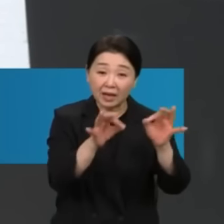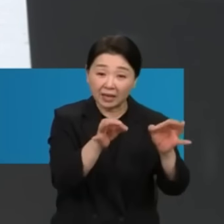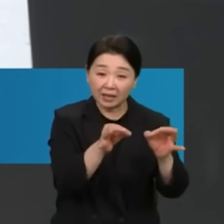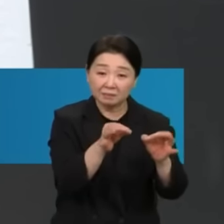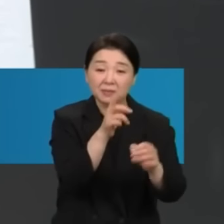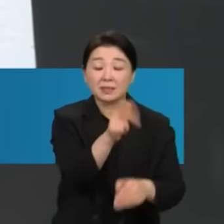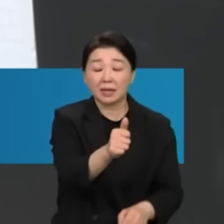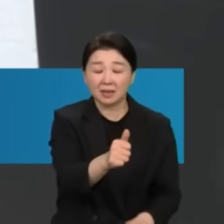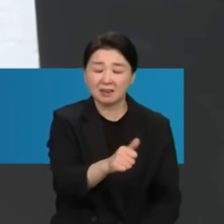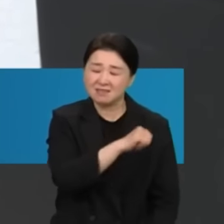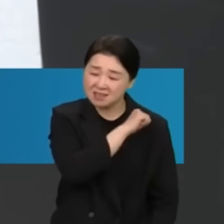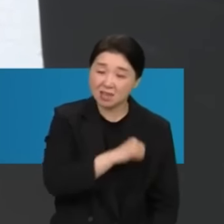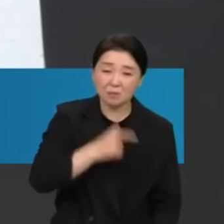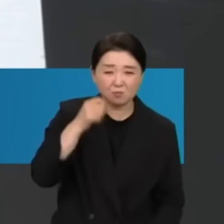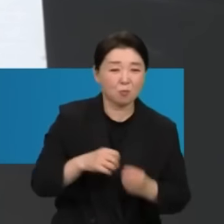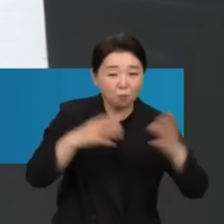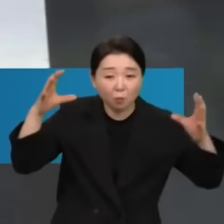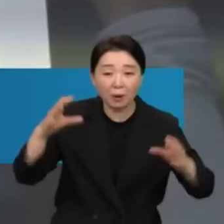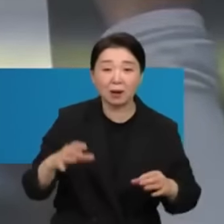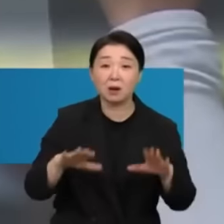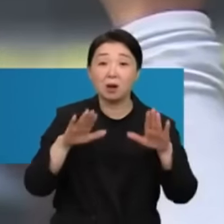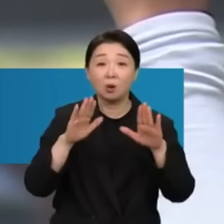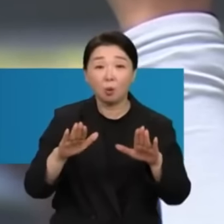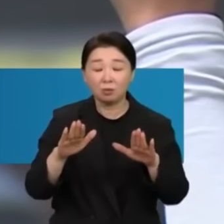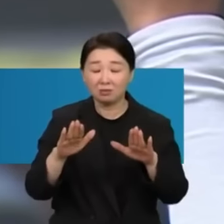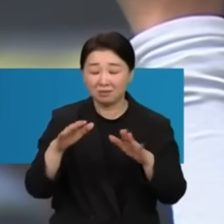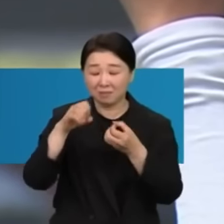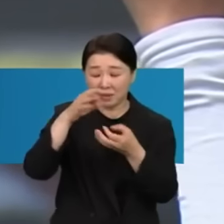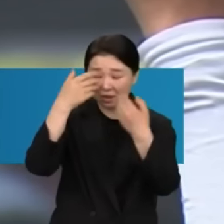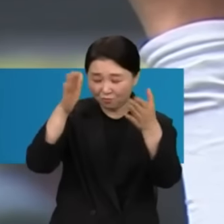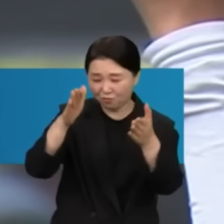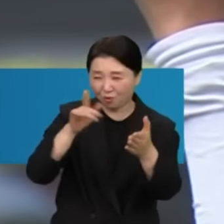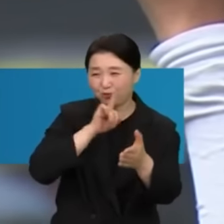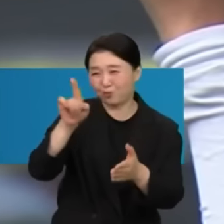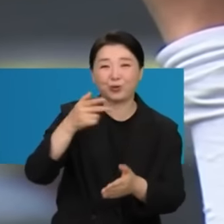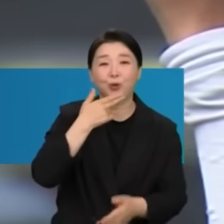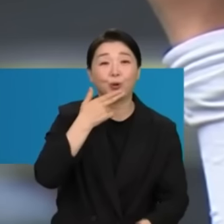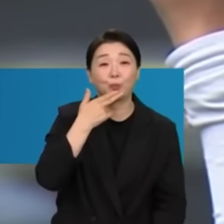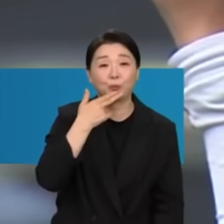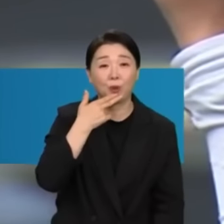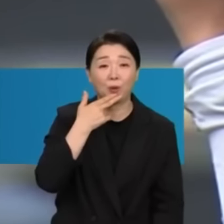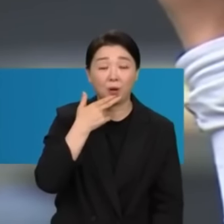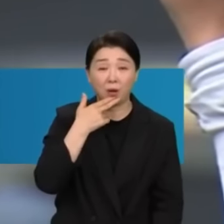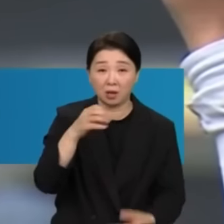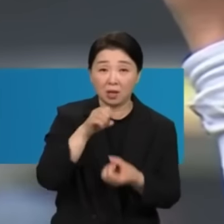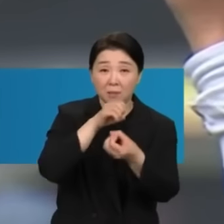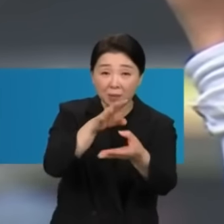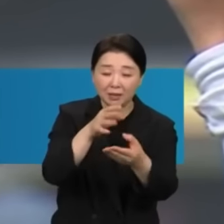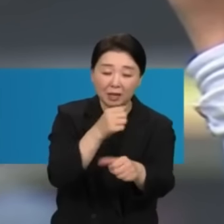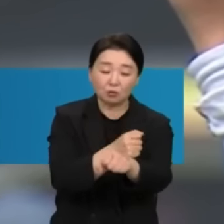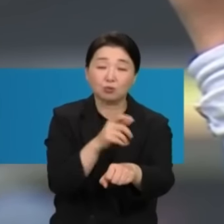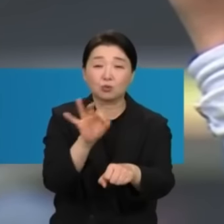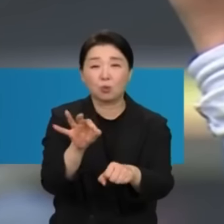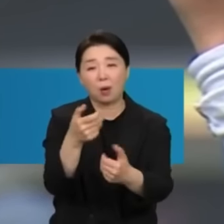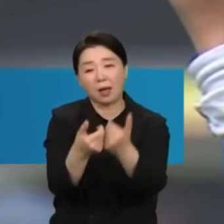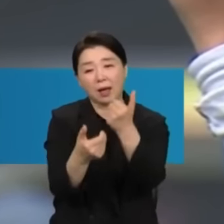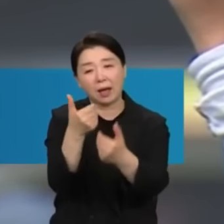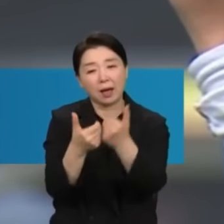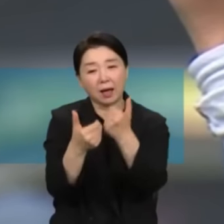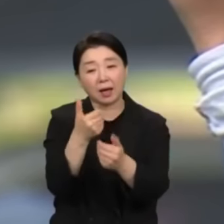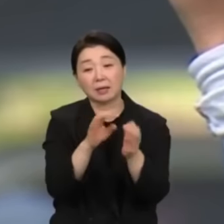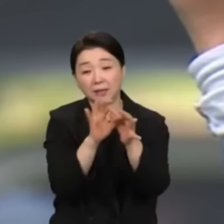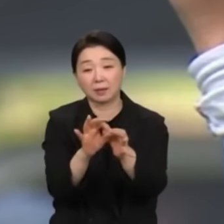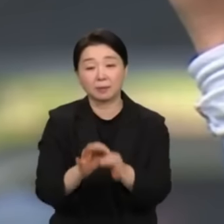오늘 하루 자발적으로 무료 배달 주문은 받지 않기로 했습니다. 배달 수수료를 둘러싼 갈등은 당분간 이어질